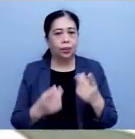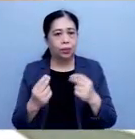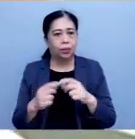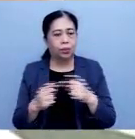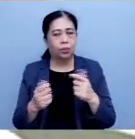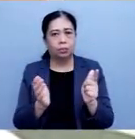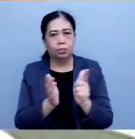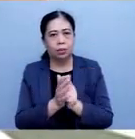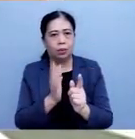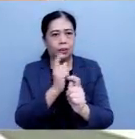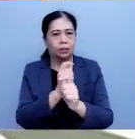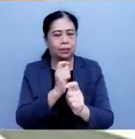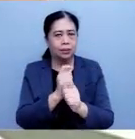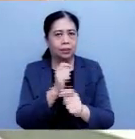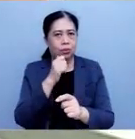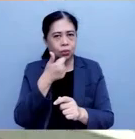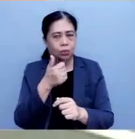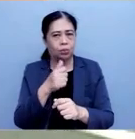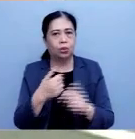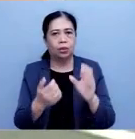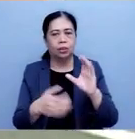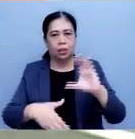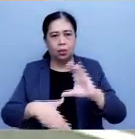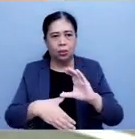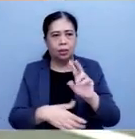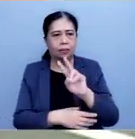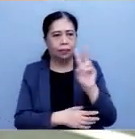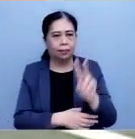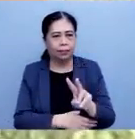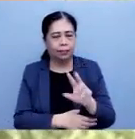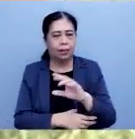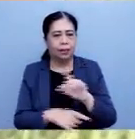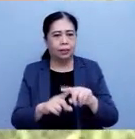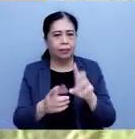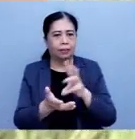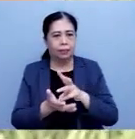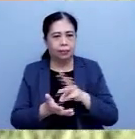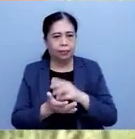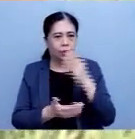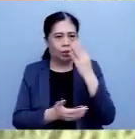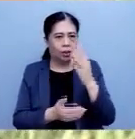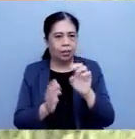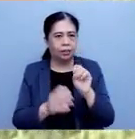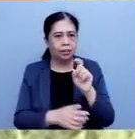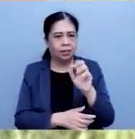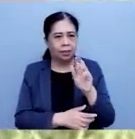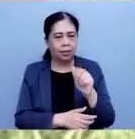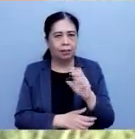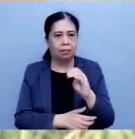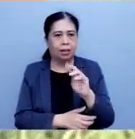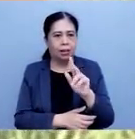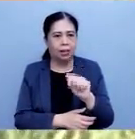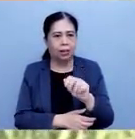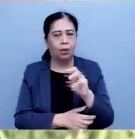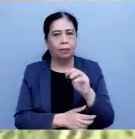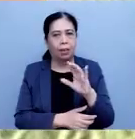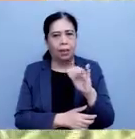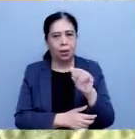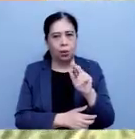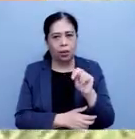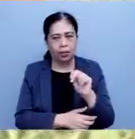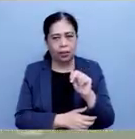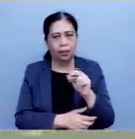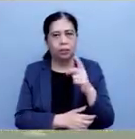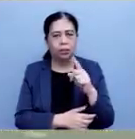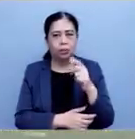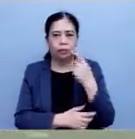ban sa piling oras bukas ang Caloocan, Valenzuela at mga bayan sa Bulacan gaya ng Santa Maria, Marilao at May Kawayan para